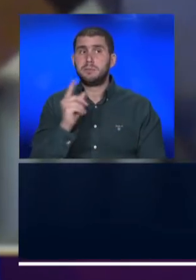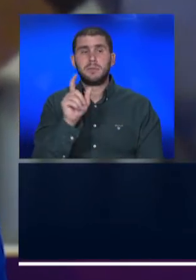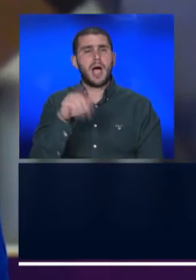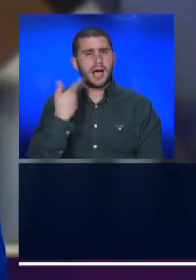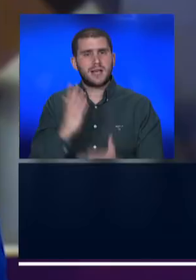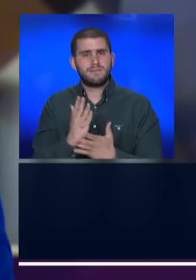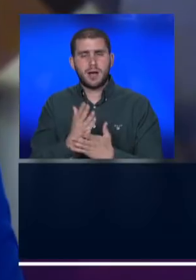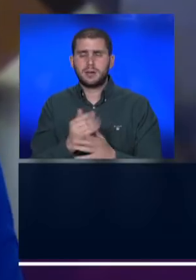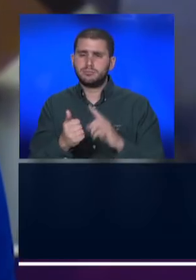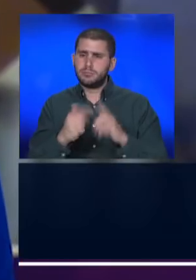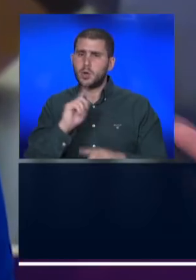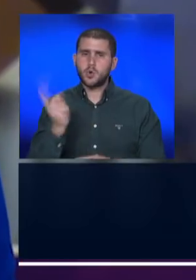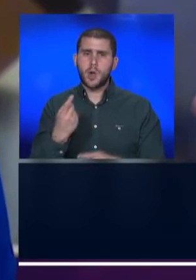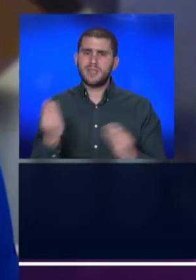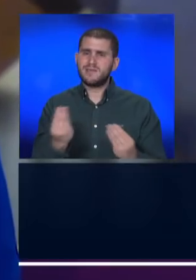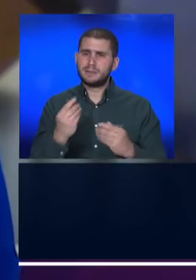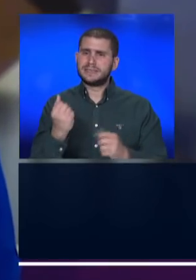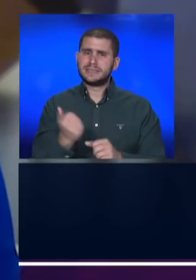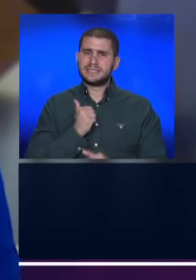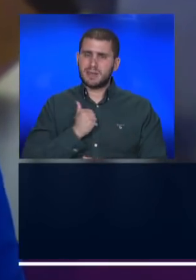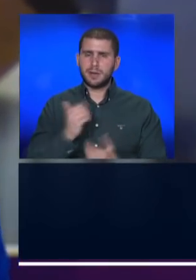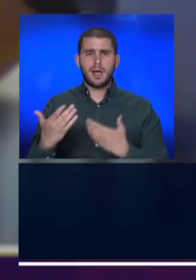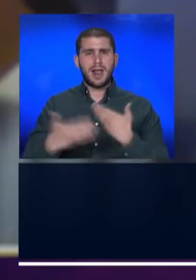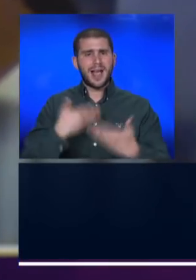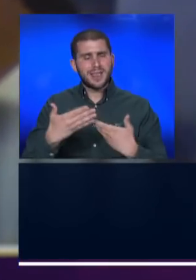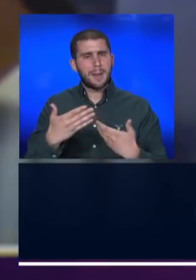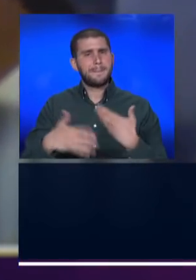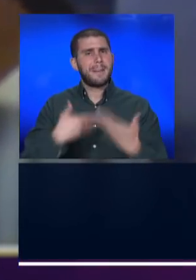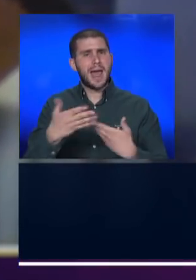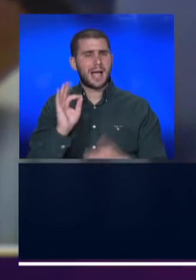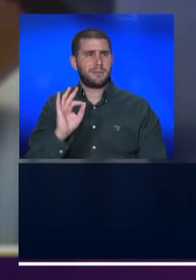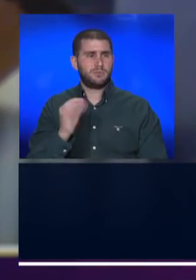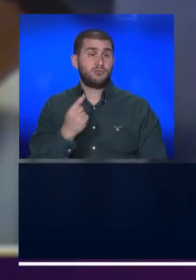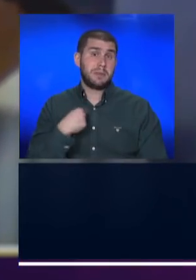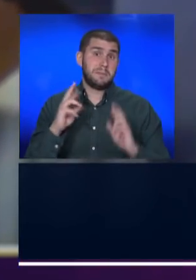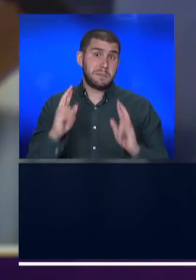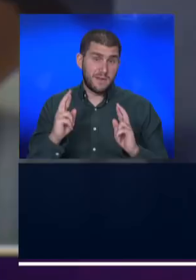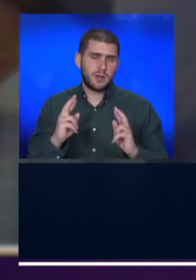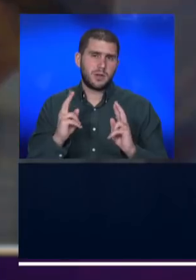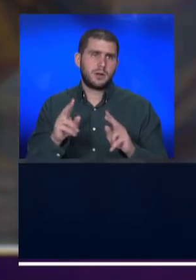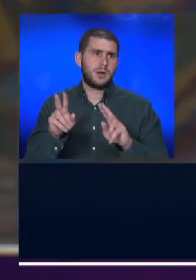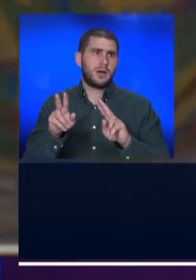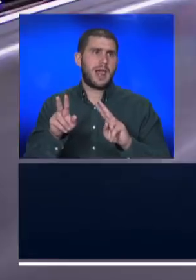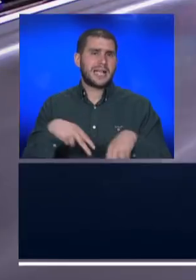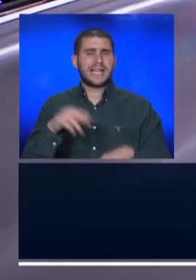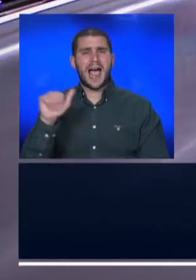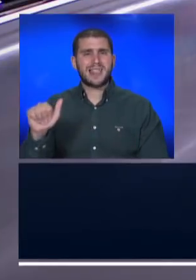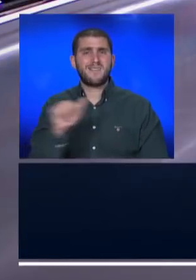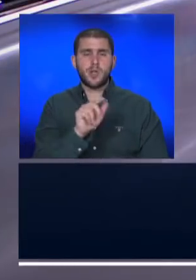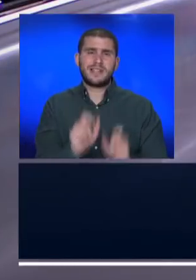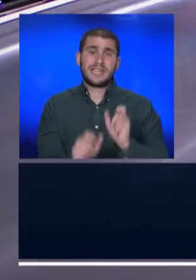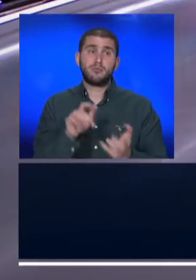הצבאיים, לקדם מהלכים מהעולמות המדיניים, שבעקבותיהם אני מקווה שגם יחזירו את הדר ואורון, ואת האזרחים שנמצאים שם, כי זה אמור להיות